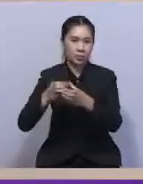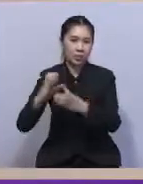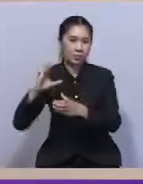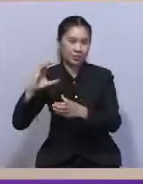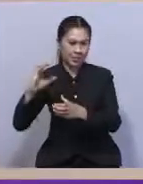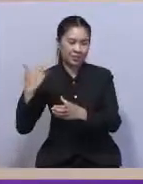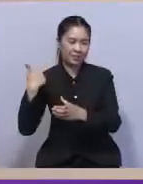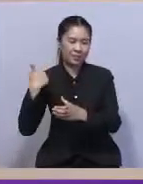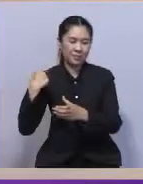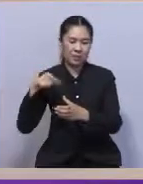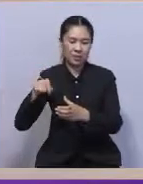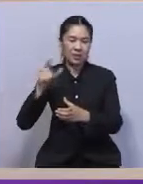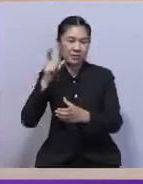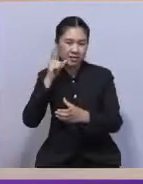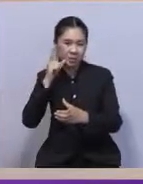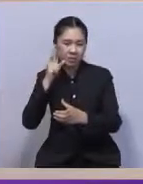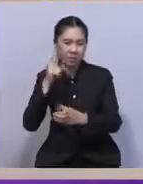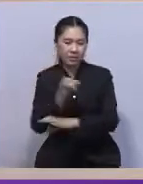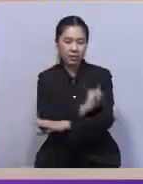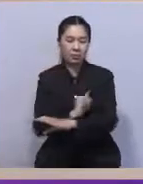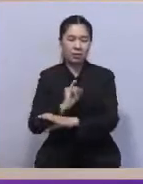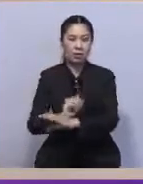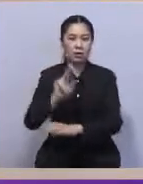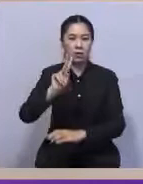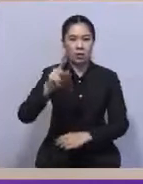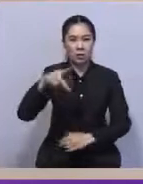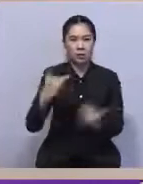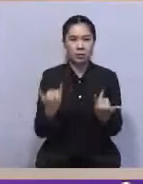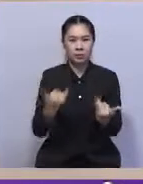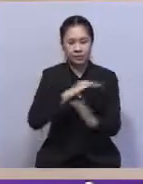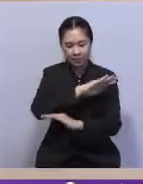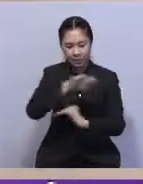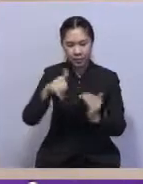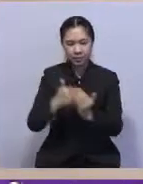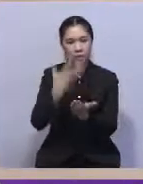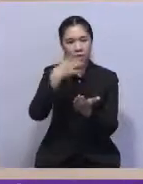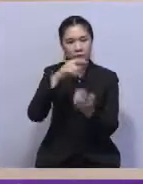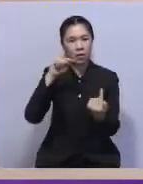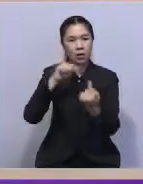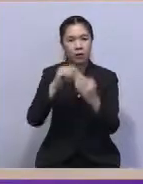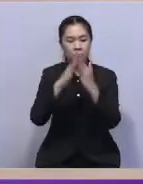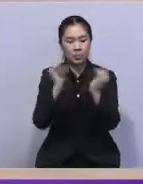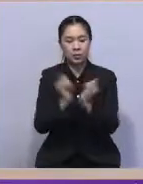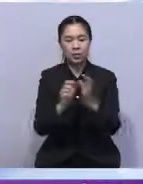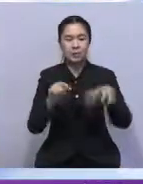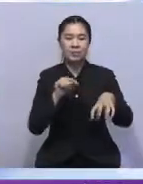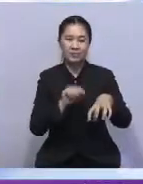นะคะซึ่งเป็นพื้นที่ใหญ่ก็คือประมาณ 2,000 ไร่นั่นเองค่ะและทั้งหมดนี้เป็นบรรยากาศล่าสุดค่ะที่วัดพระธรรมกายช่วงนี้เชิญกลับไปที่สถานีค่ะ